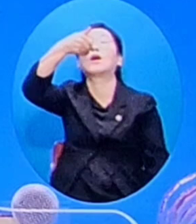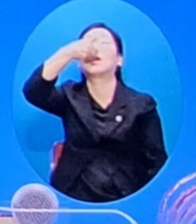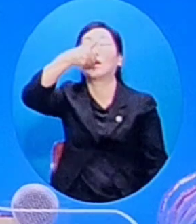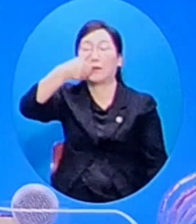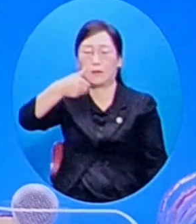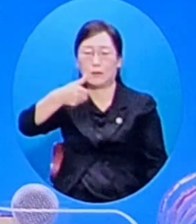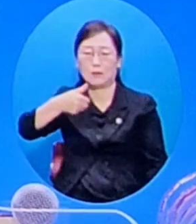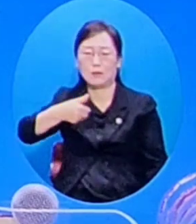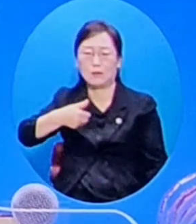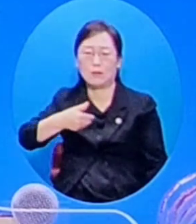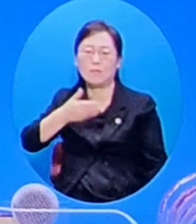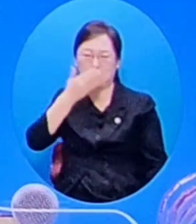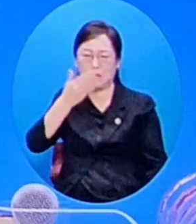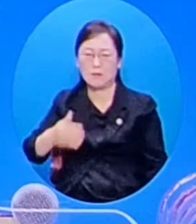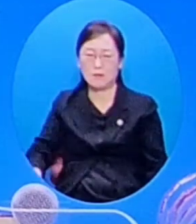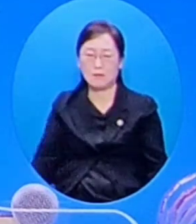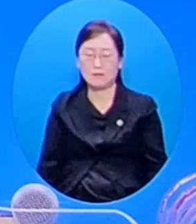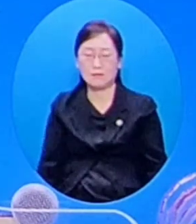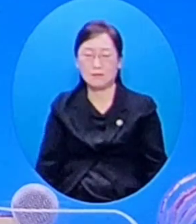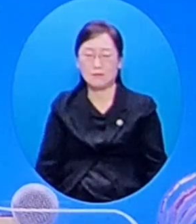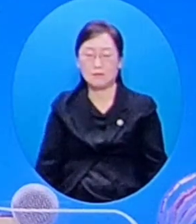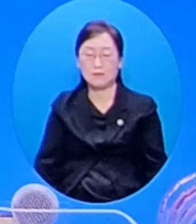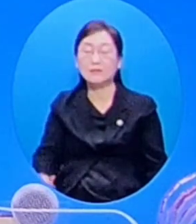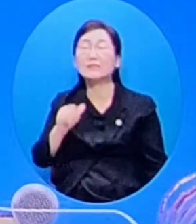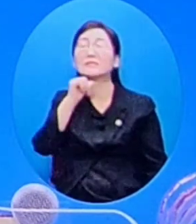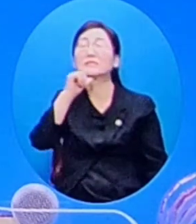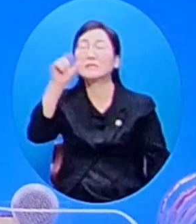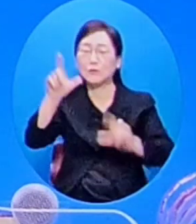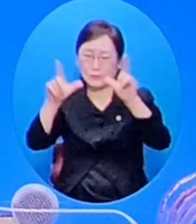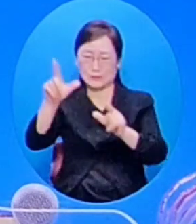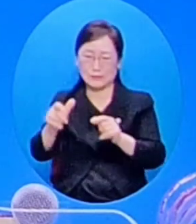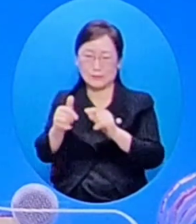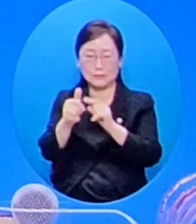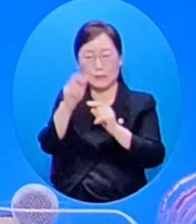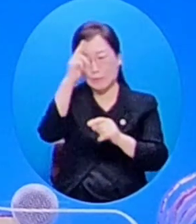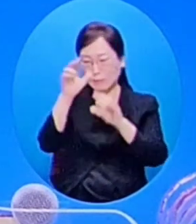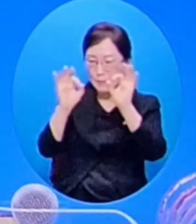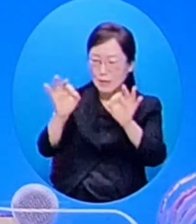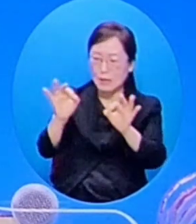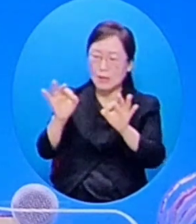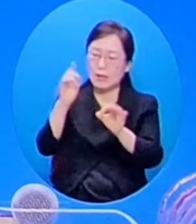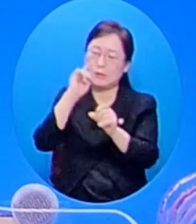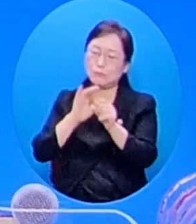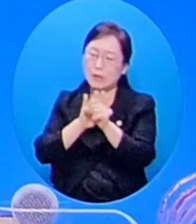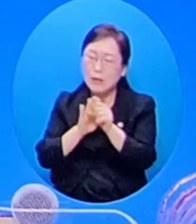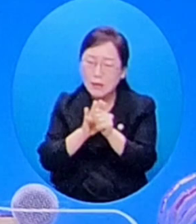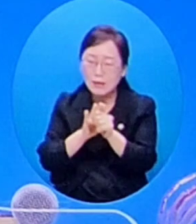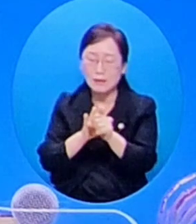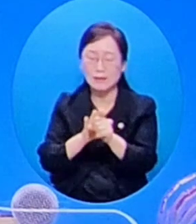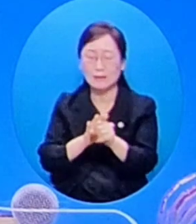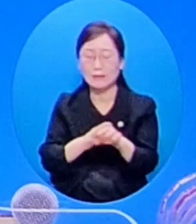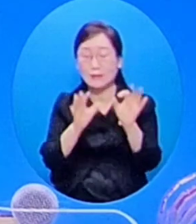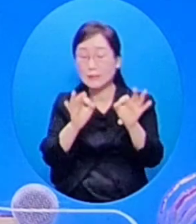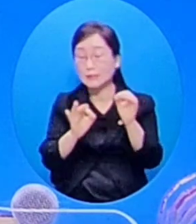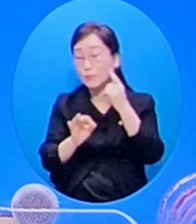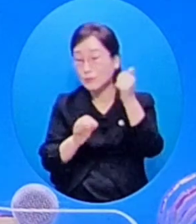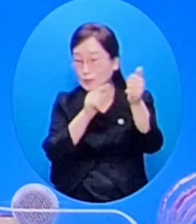그런 거지였습니다. 그런데 그걸 거지 보니까 얼마나 불쌍한지 김희도 목사님이